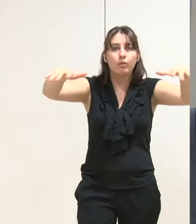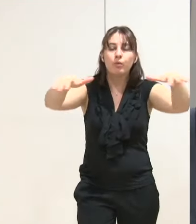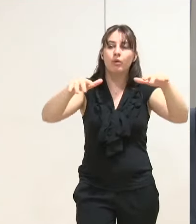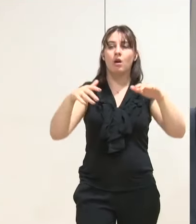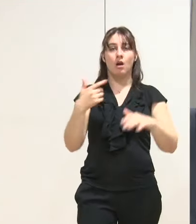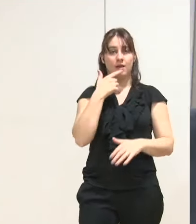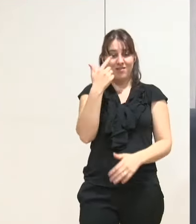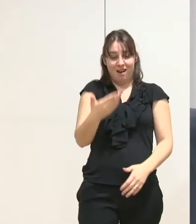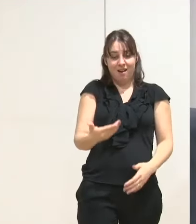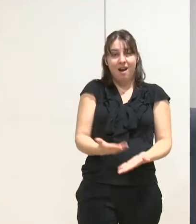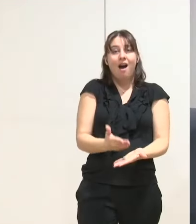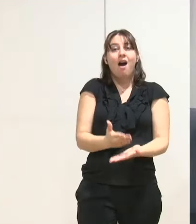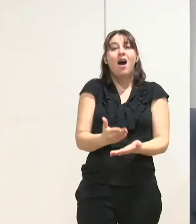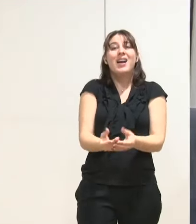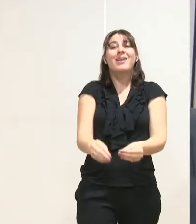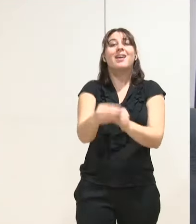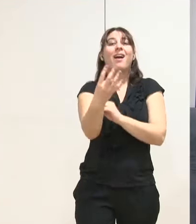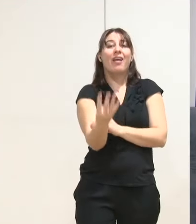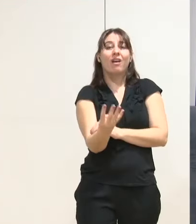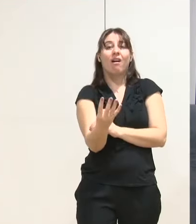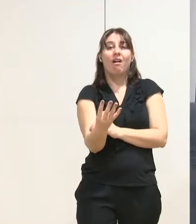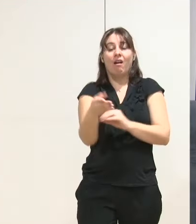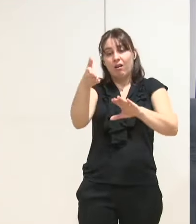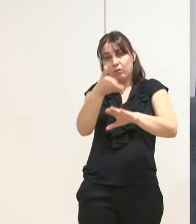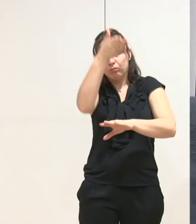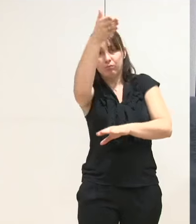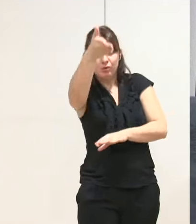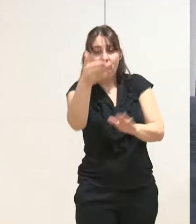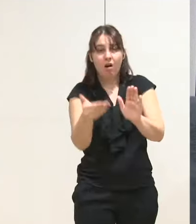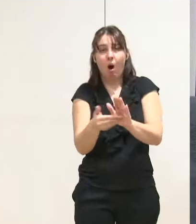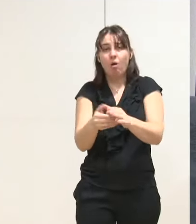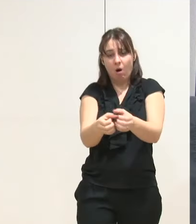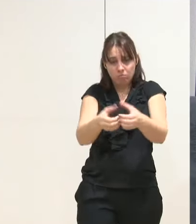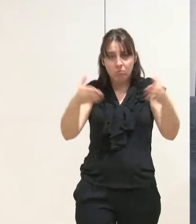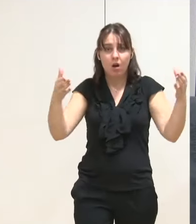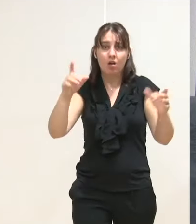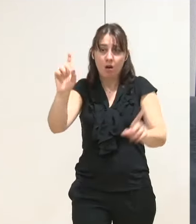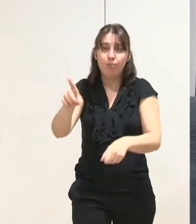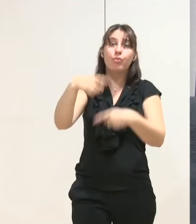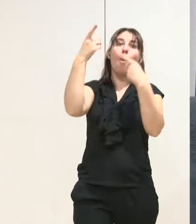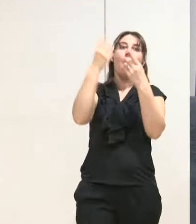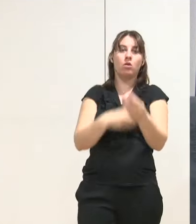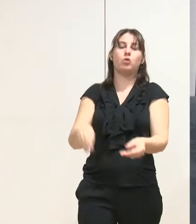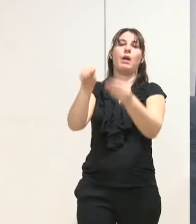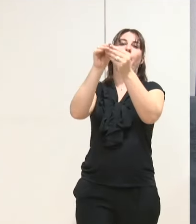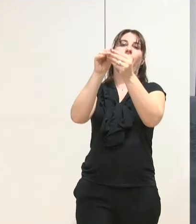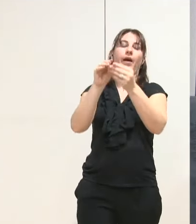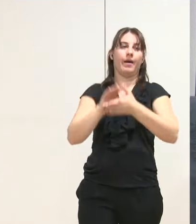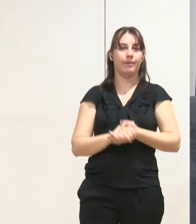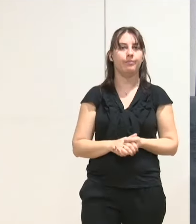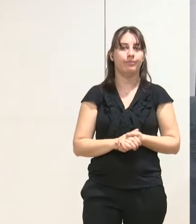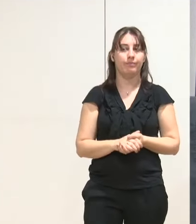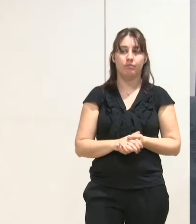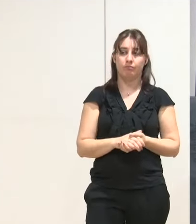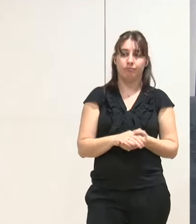classe supplémentaire aura aussi pour vocation à combler à répondre à une demande supplémentaire donc c'est dire à